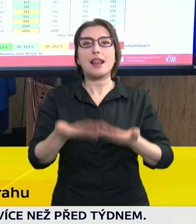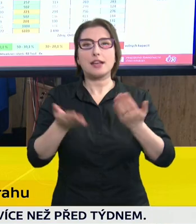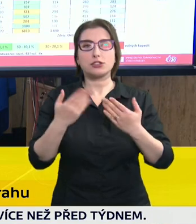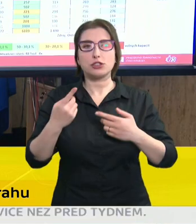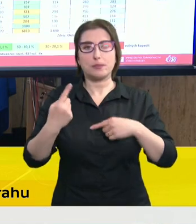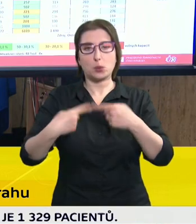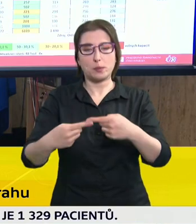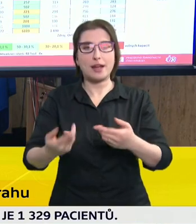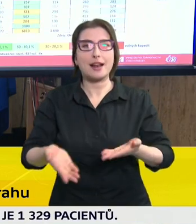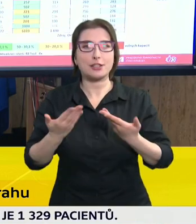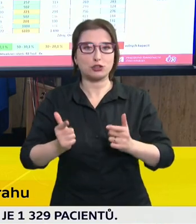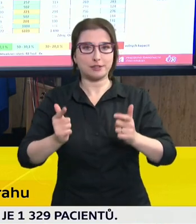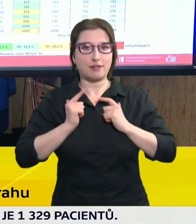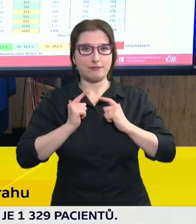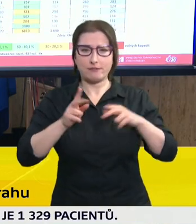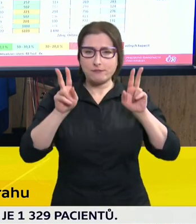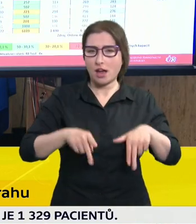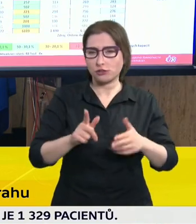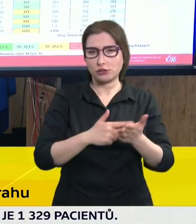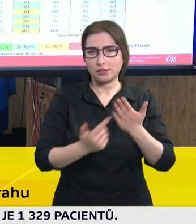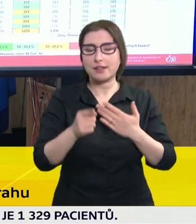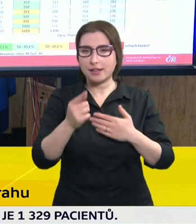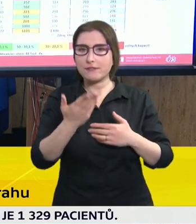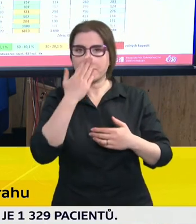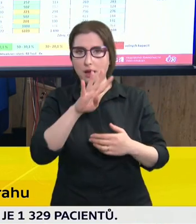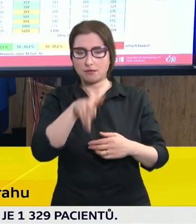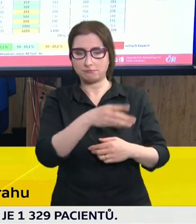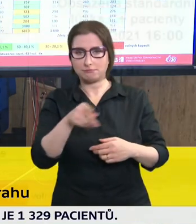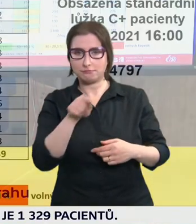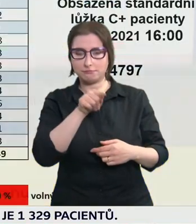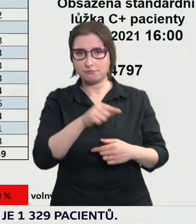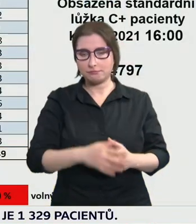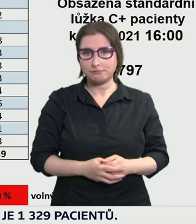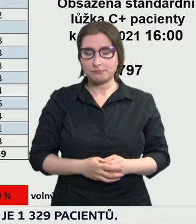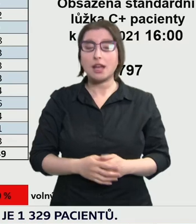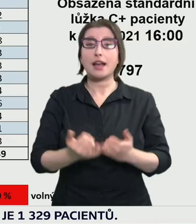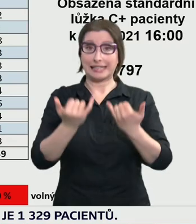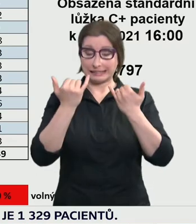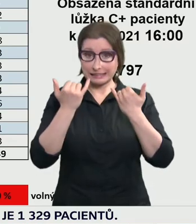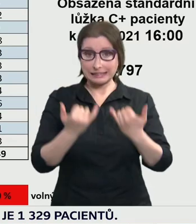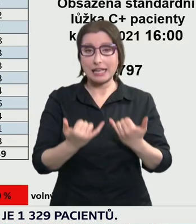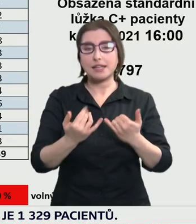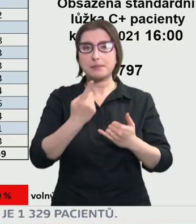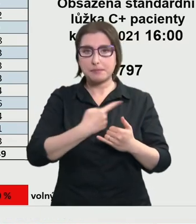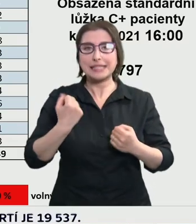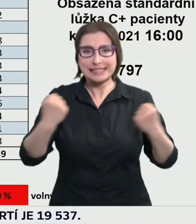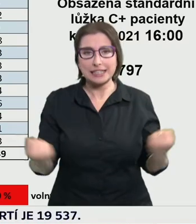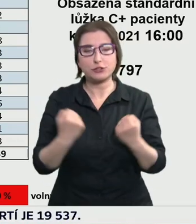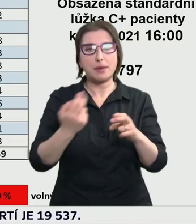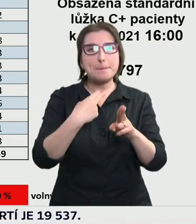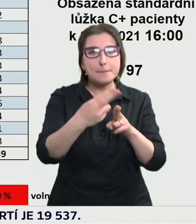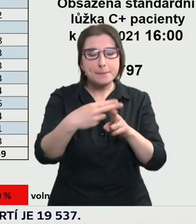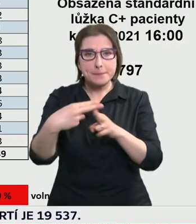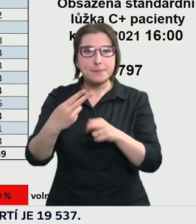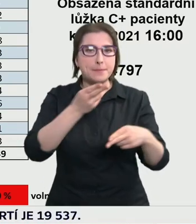stavu. Čili v tuto chvíli jsme schopni se o pacienty postarat, snažíme se maximálně navyšovat kapacity, které již tak